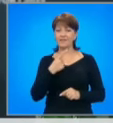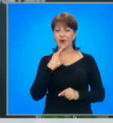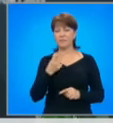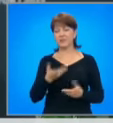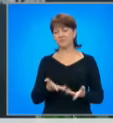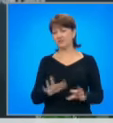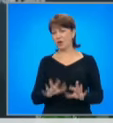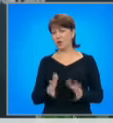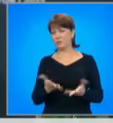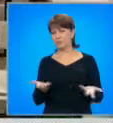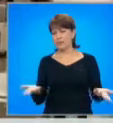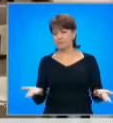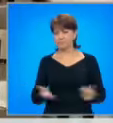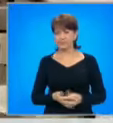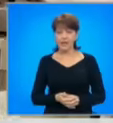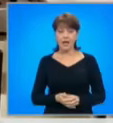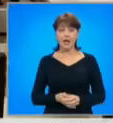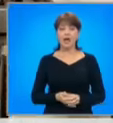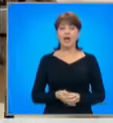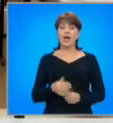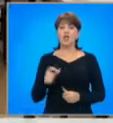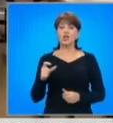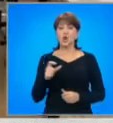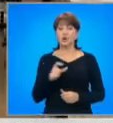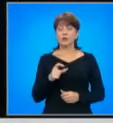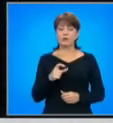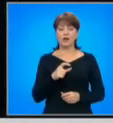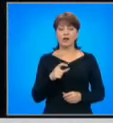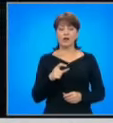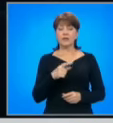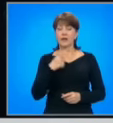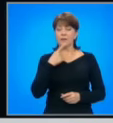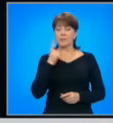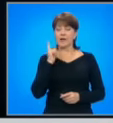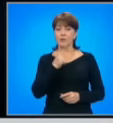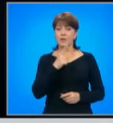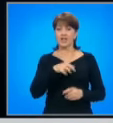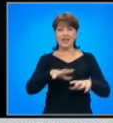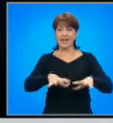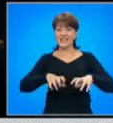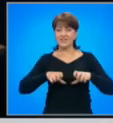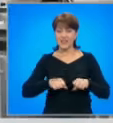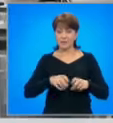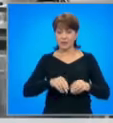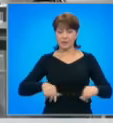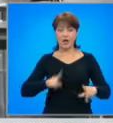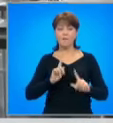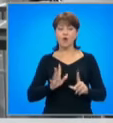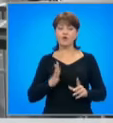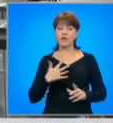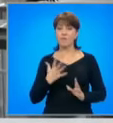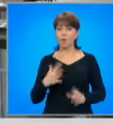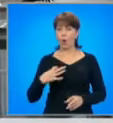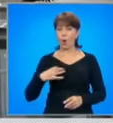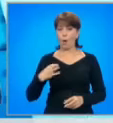пародия, абсолютна пародия. Генералният секретар на ООН Антонио Гутериш предупреди, че анексирането може да доведе до опасна